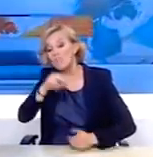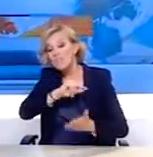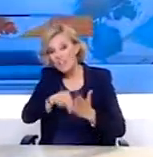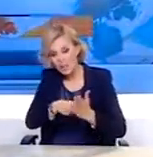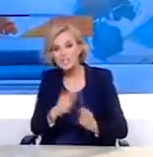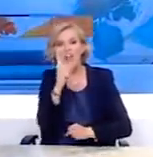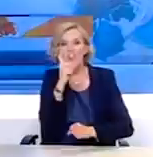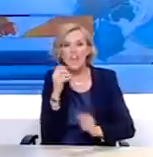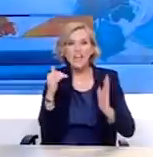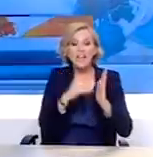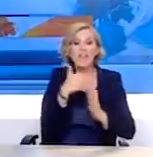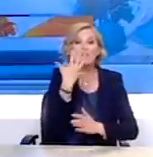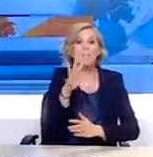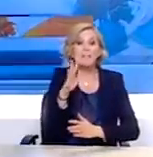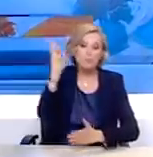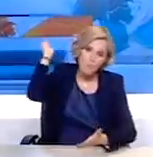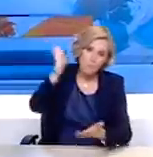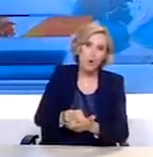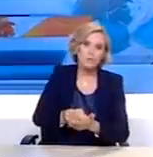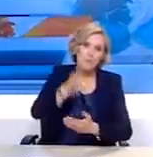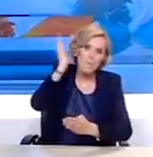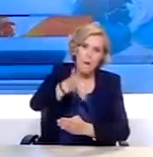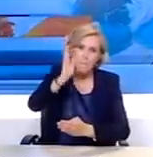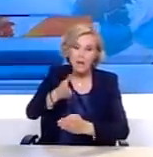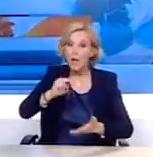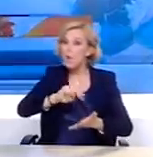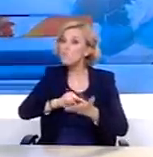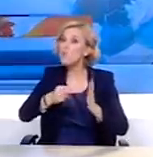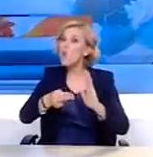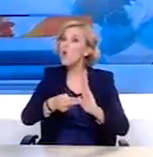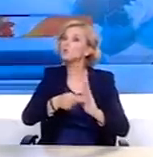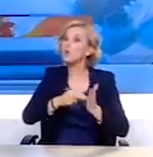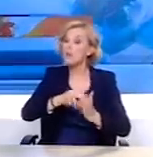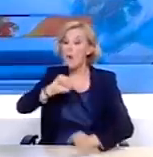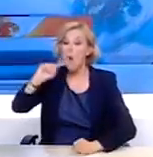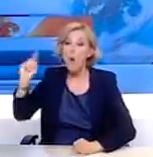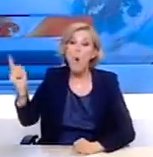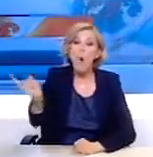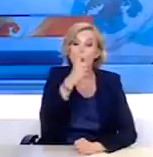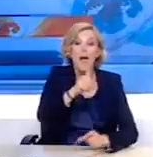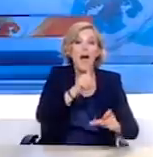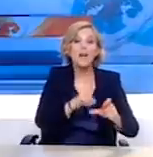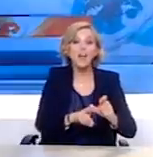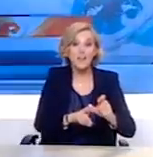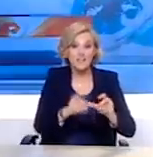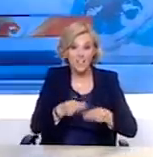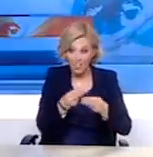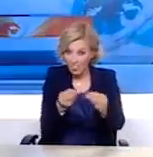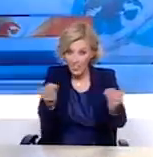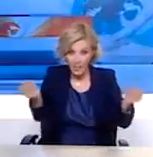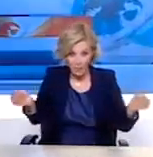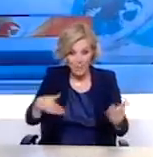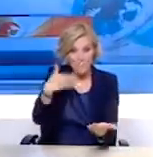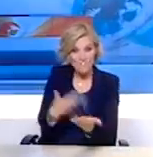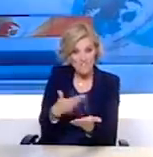ασκηθούν οι προβλεπόμενες ποινικές διώξεις. Καλούμε όλες τις εταιρείες να ελέγξουν ξανά τις βεβαιώσεις τύπου Α και να αποσύρουν όσες έχουν